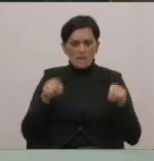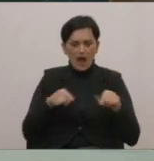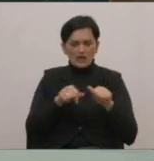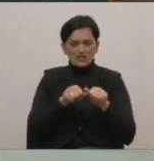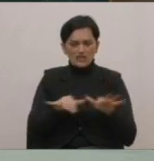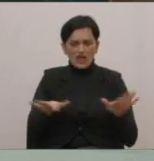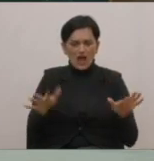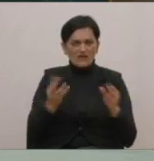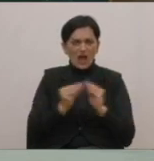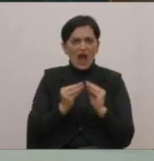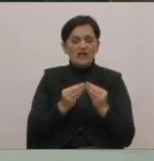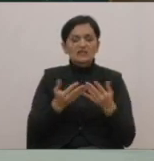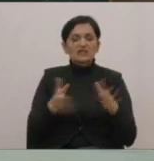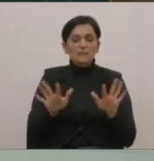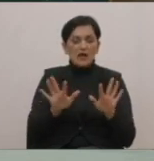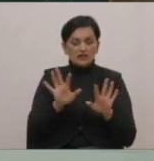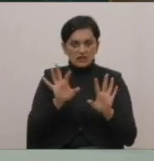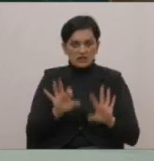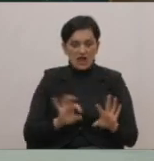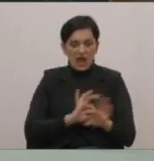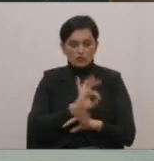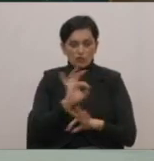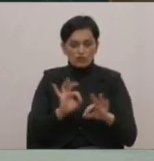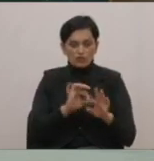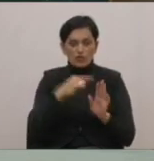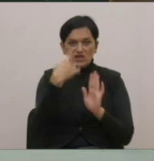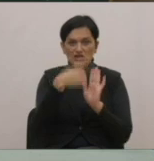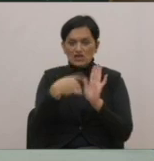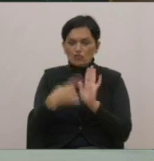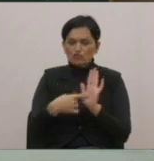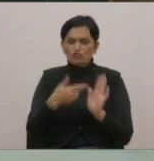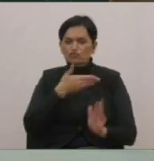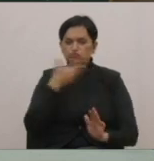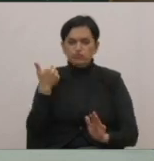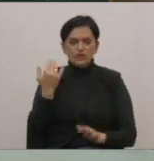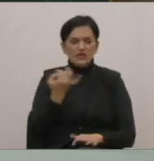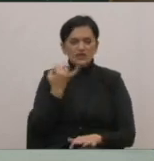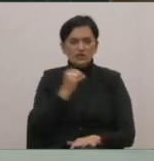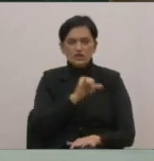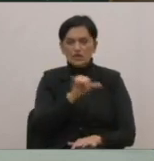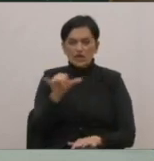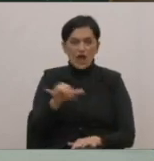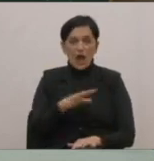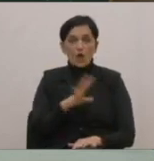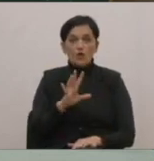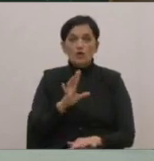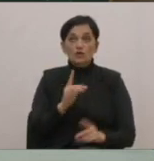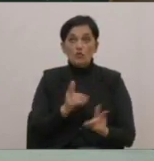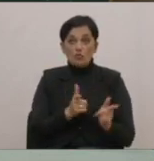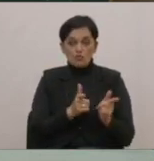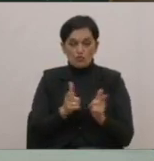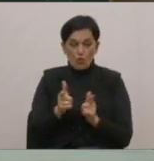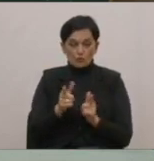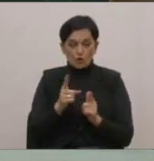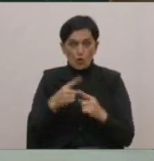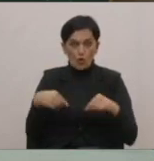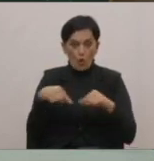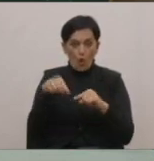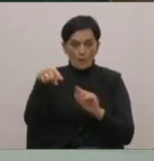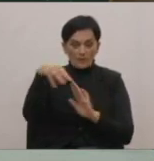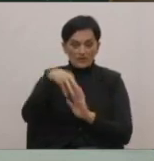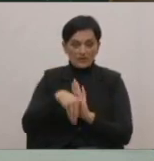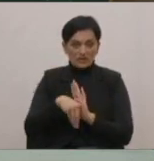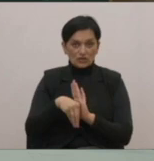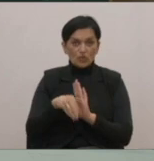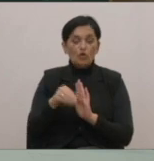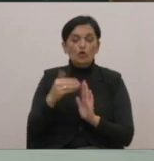დავშალოთ, ალბათ 10-ზე მეტი კანონპროექტი. არც კითხვა დაგისვამთ, არც რაიმე ინტერესი არ ქონიათ. ანუ იმიტომ რომ მომზადდა კომიტეტში ყველაფერი. როგორც წესი